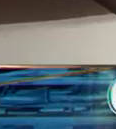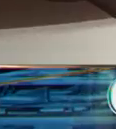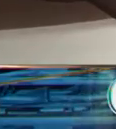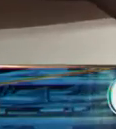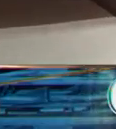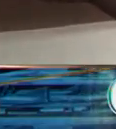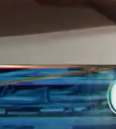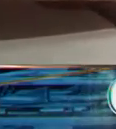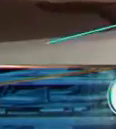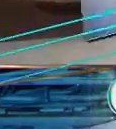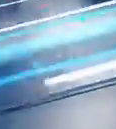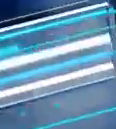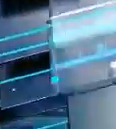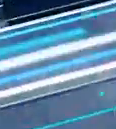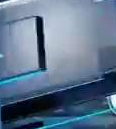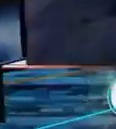единиц продукции.